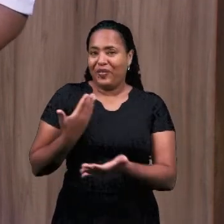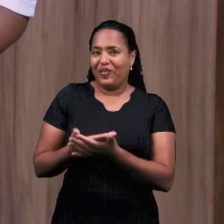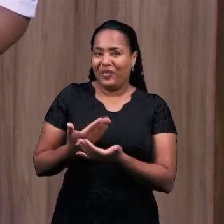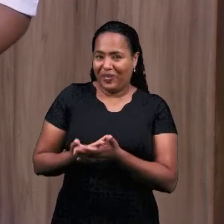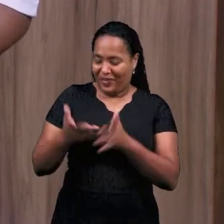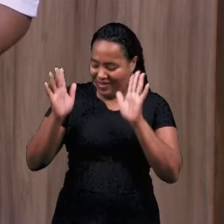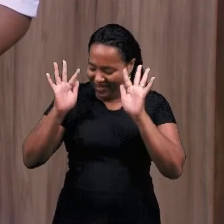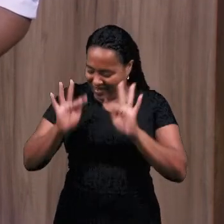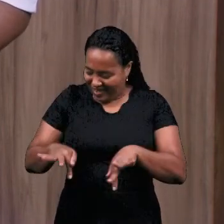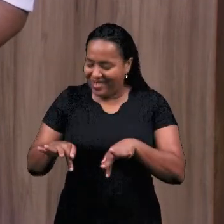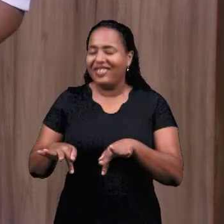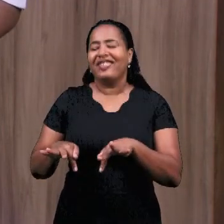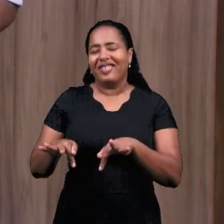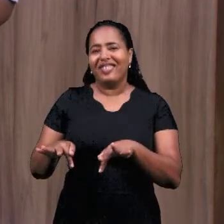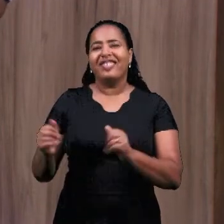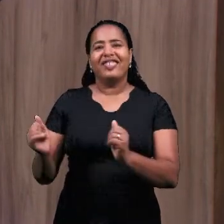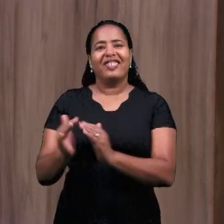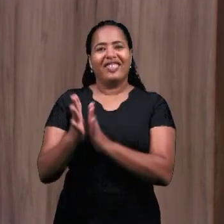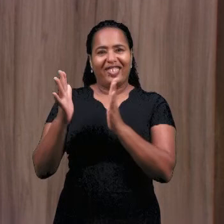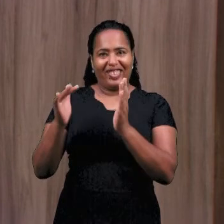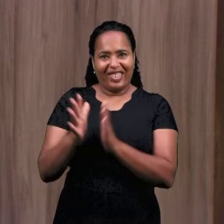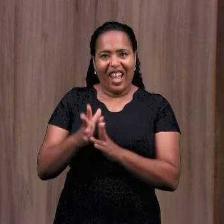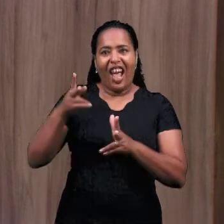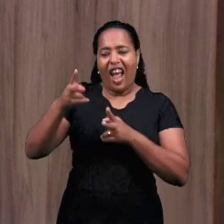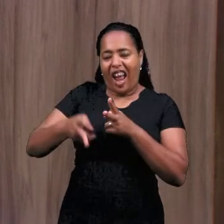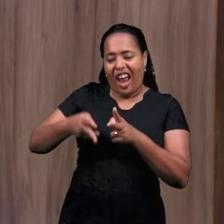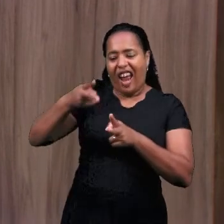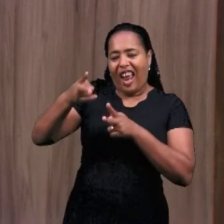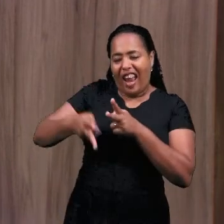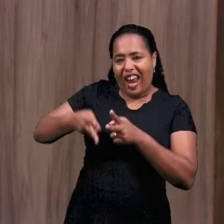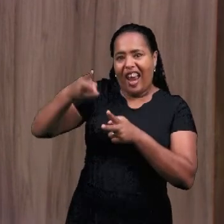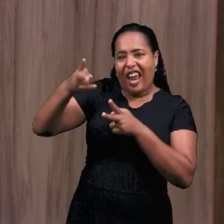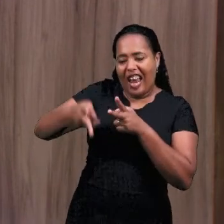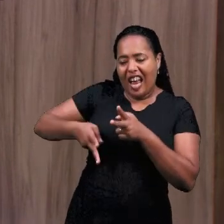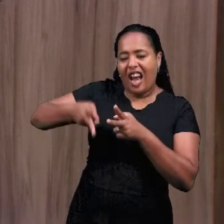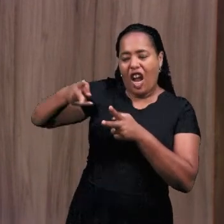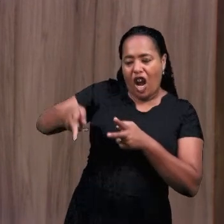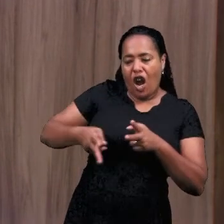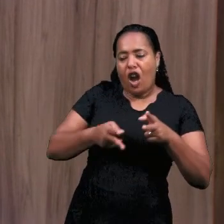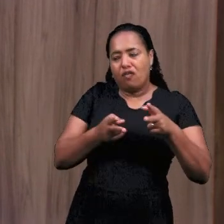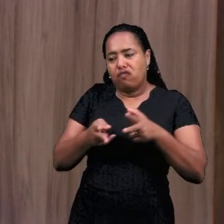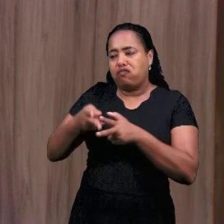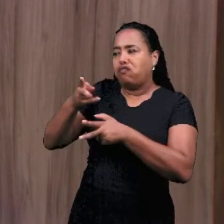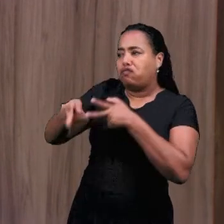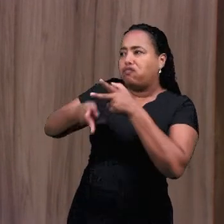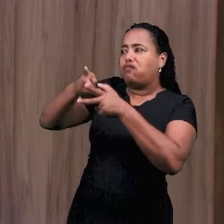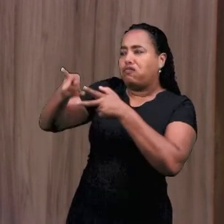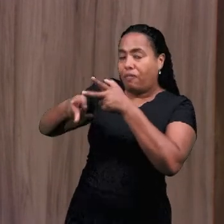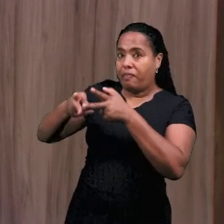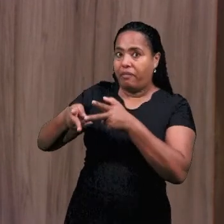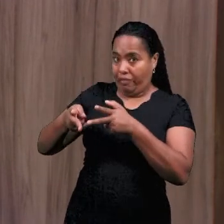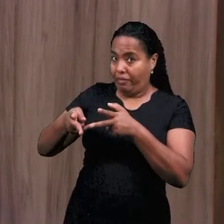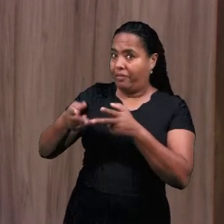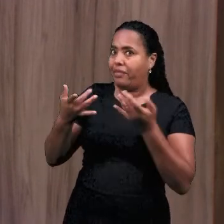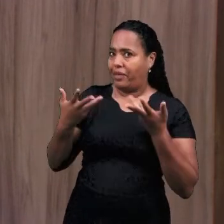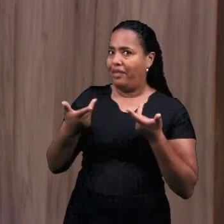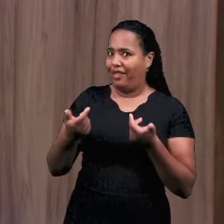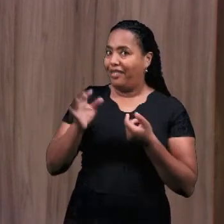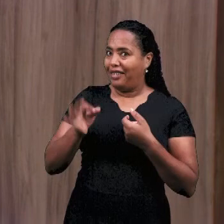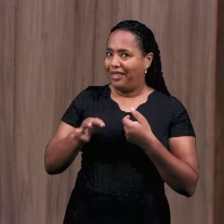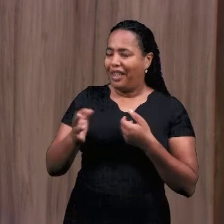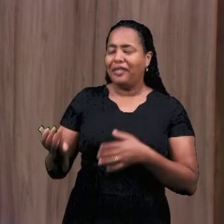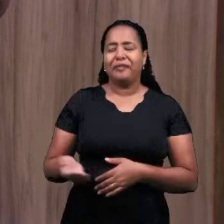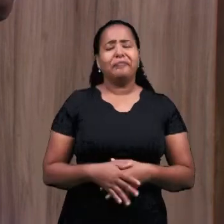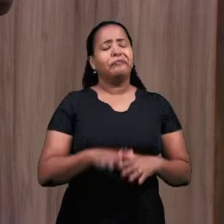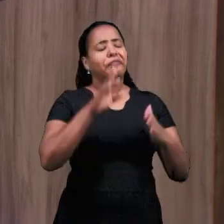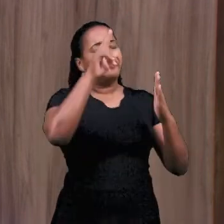fini l'étude précédente en jouant ensemble la louange dans l'Express Nous Voyageons. Cela a été merveilleux, n'est-ce pas? Notre liste